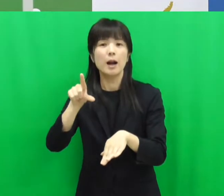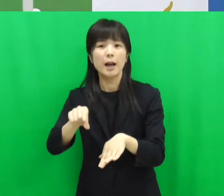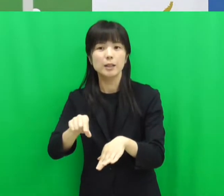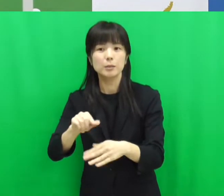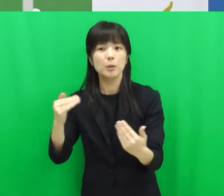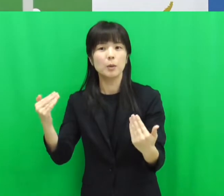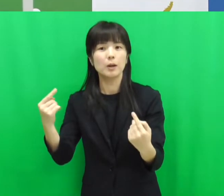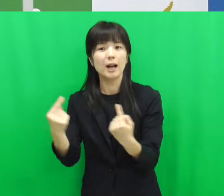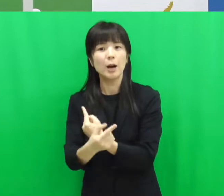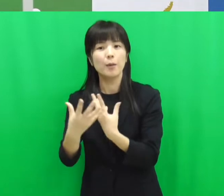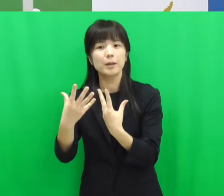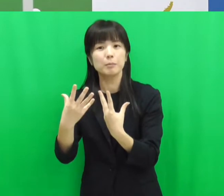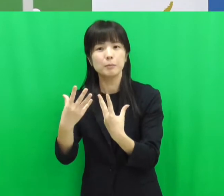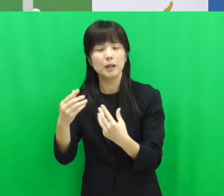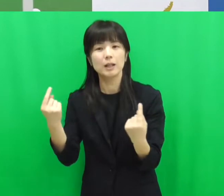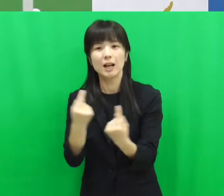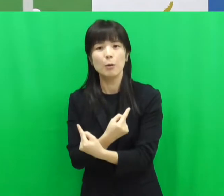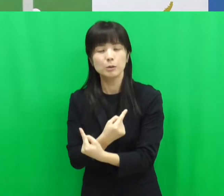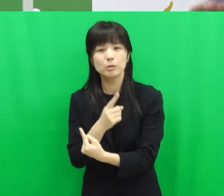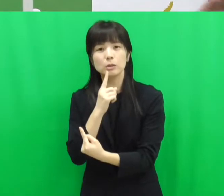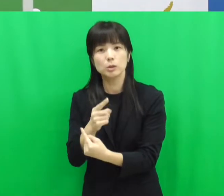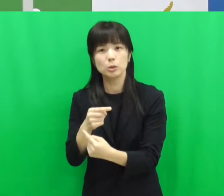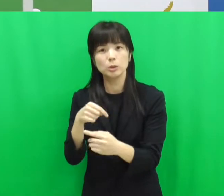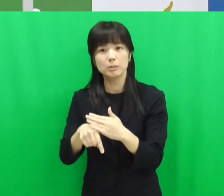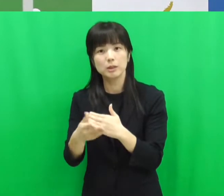。すでに認証を受けている方は